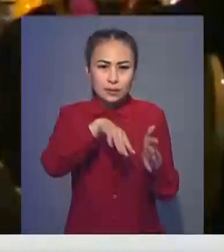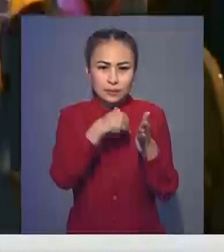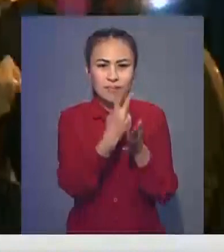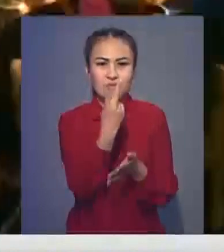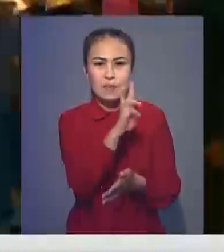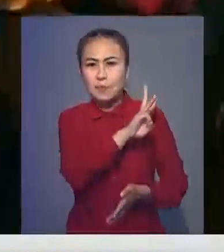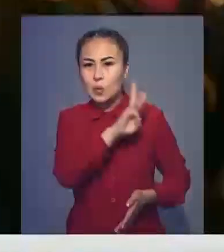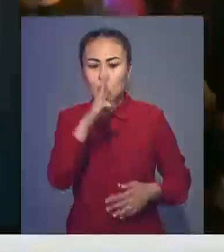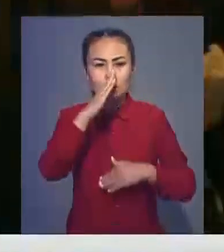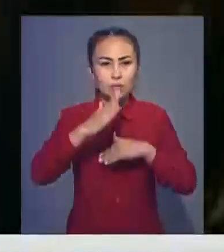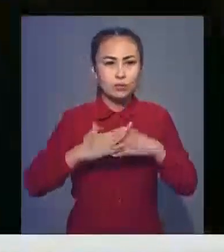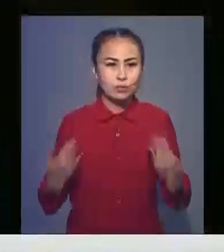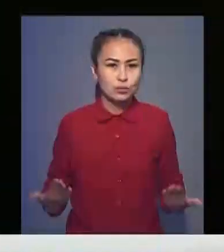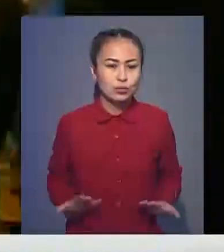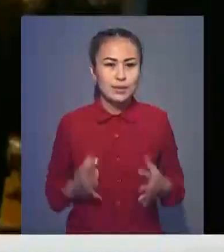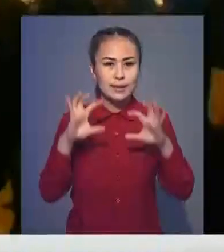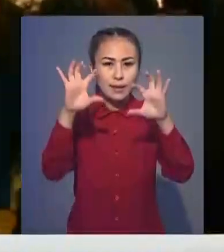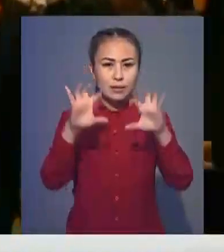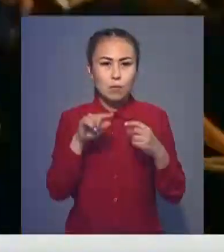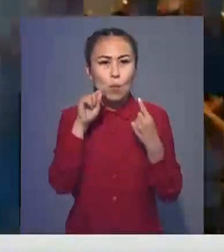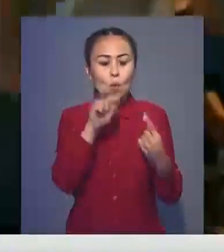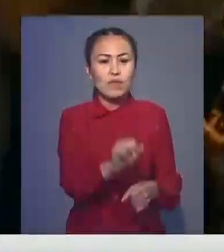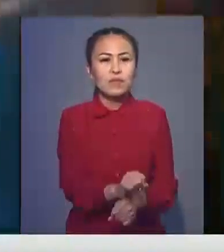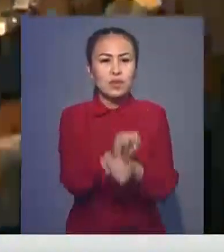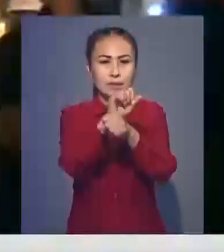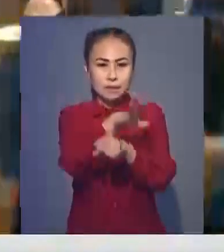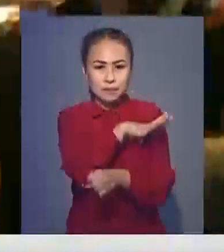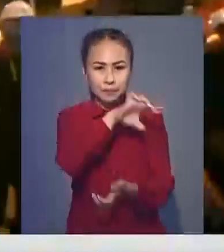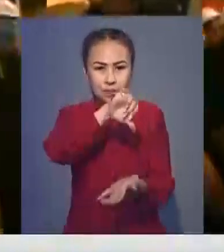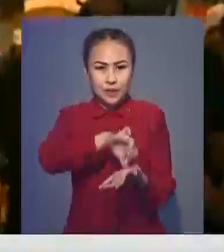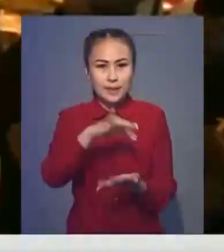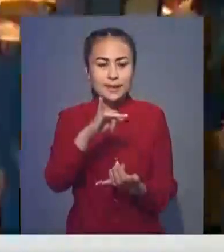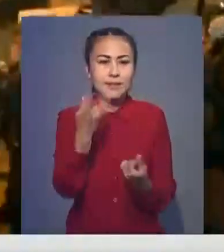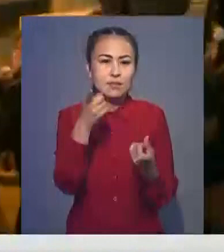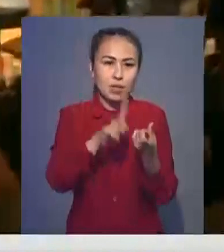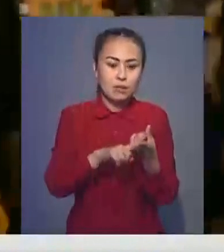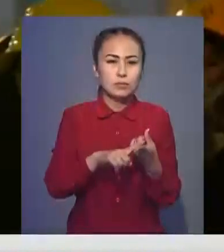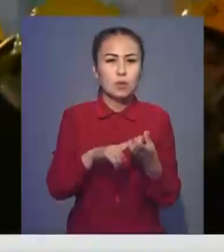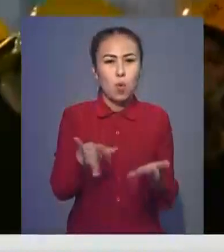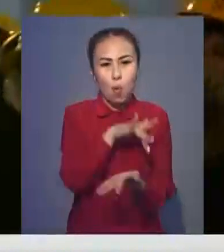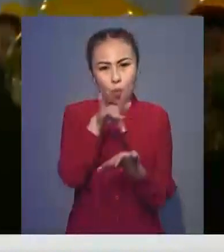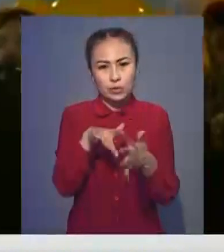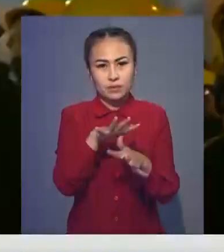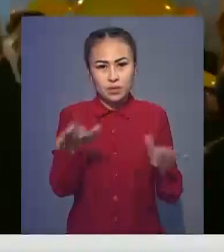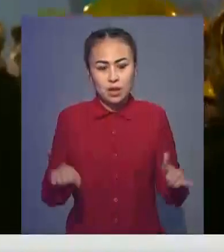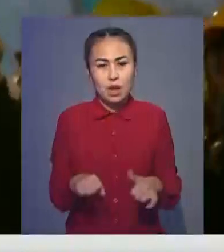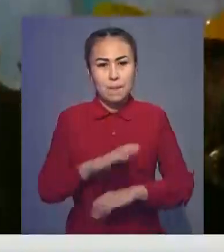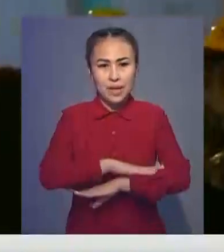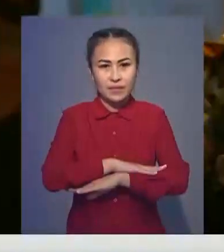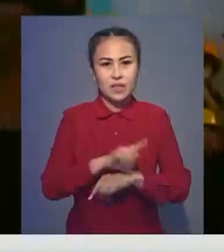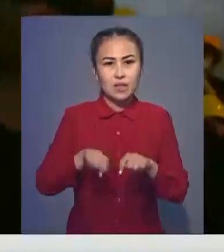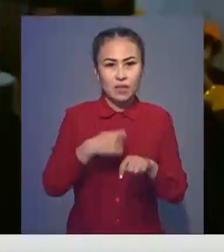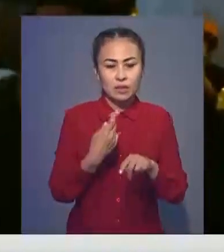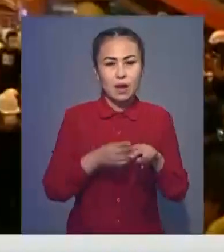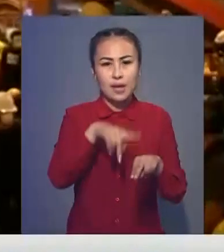аймақта 2 миллионға жуық тұрғын аталған заңға қарсы наразылық акцияларына қатысқан. Оған сәйкес қала билігі қылмыс жасады деген күдікке